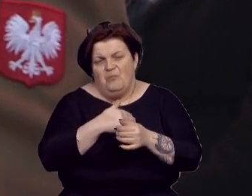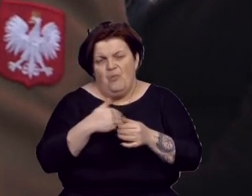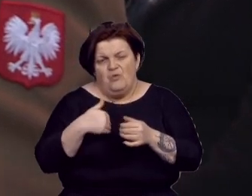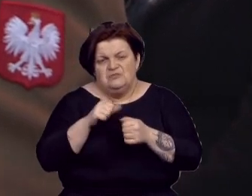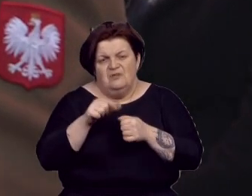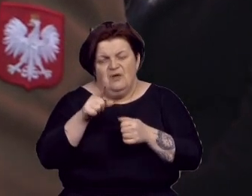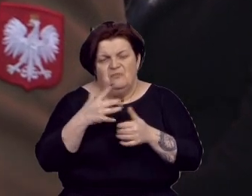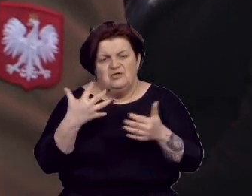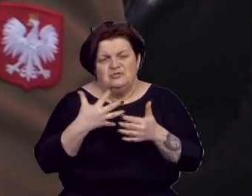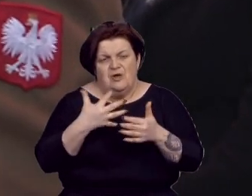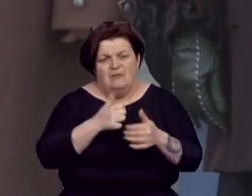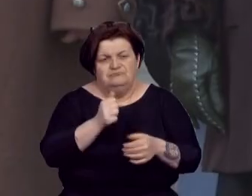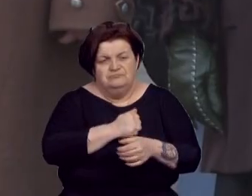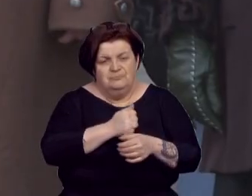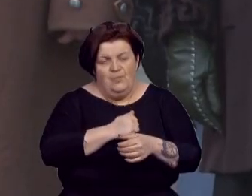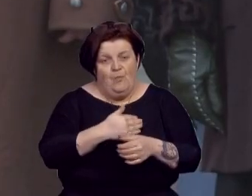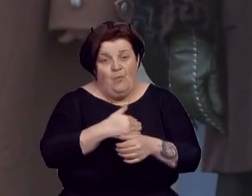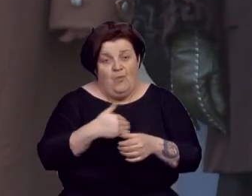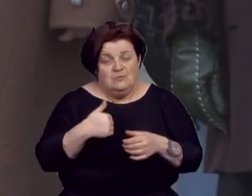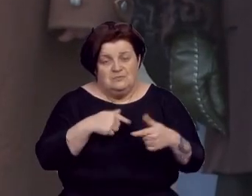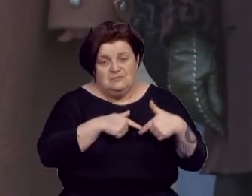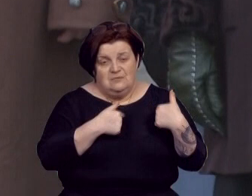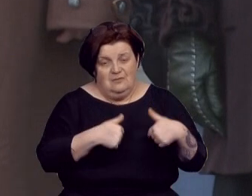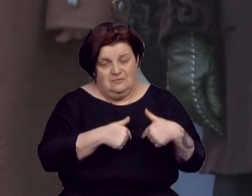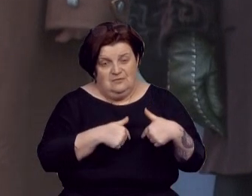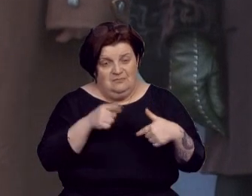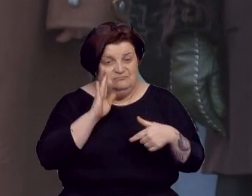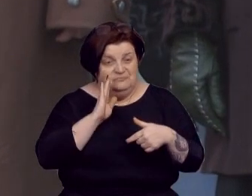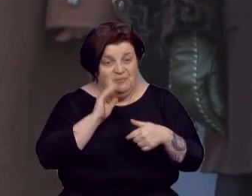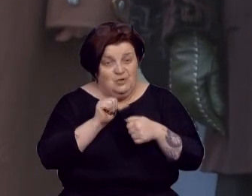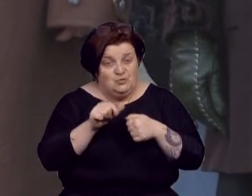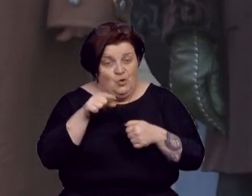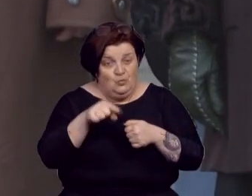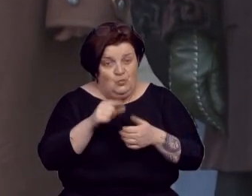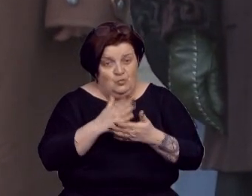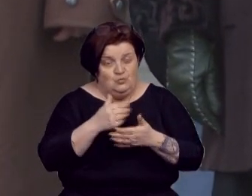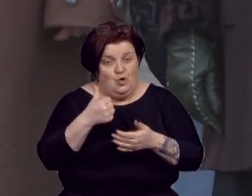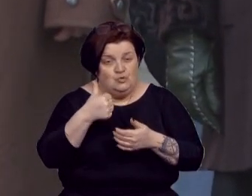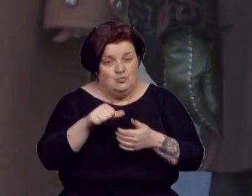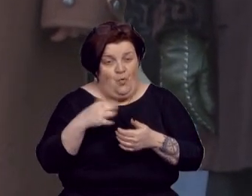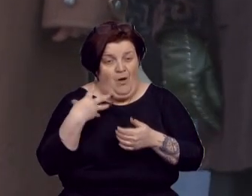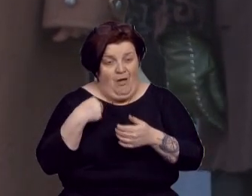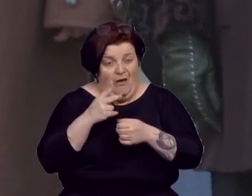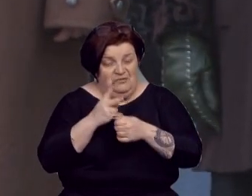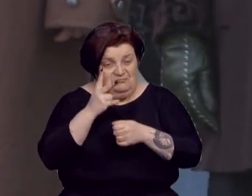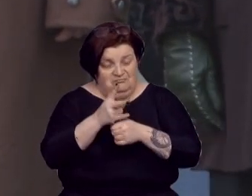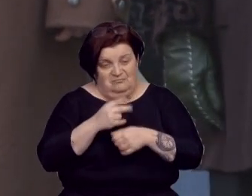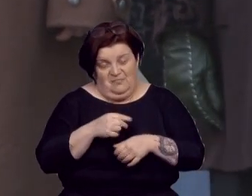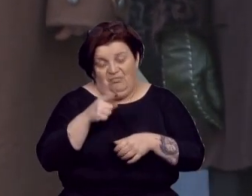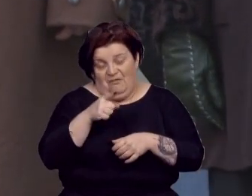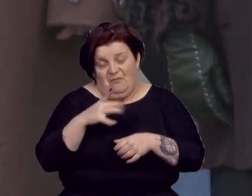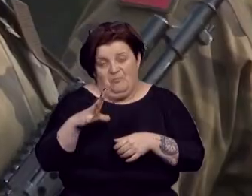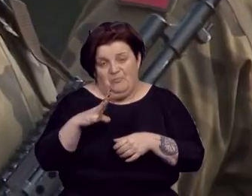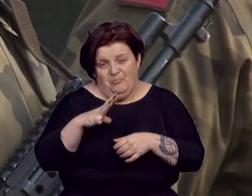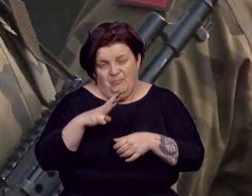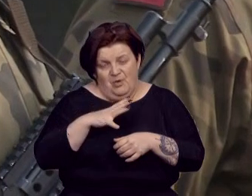jest tam, gdzie biją polskie serca. Tak jest i tutaj od ponad stulecia. Tak